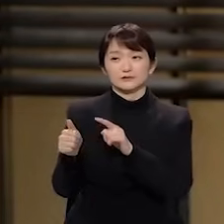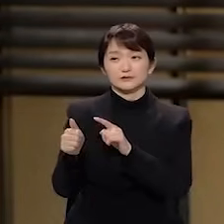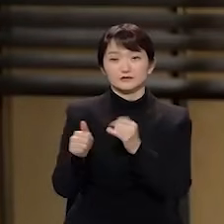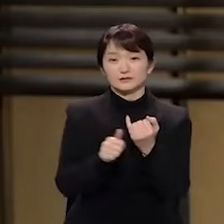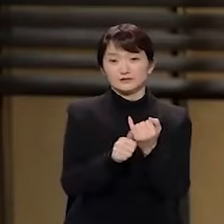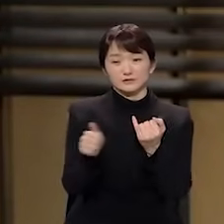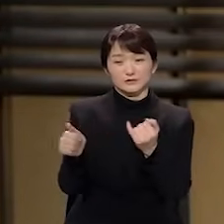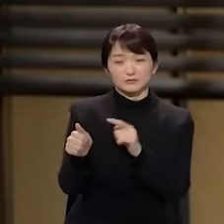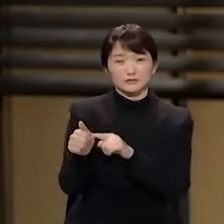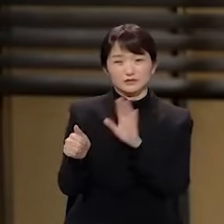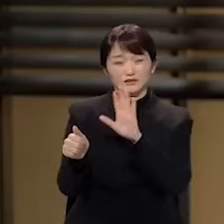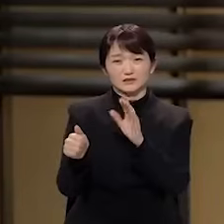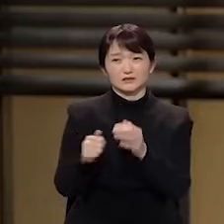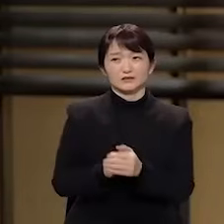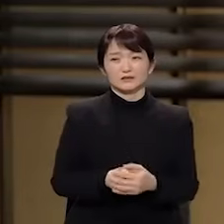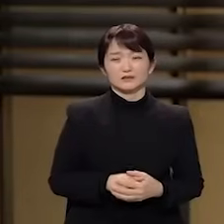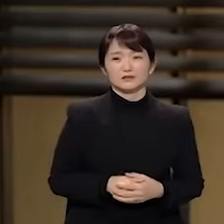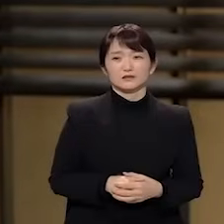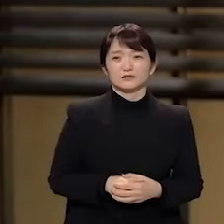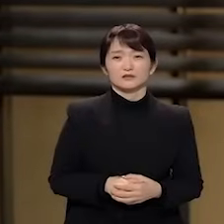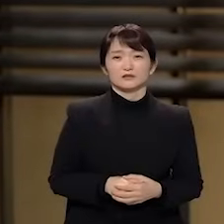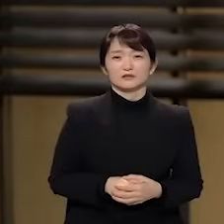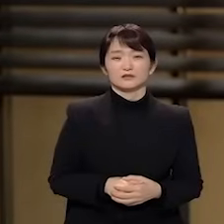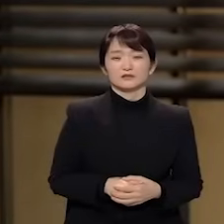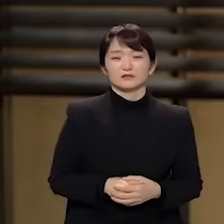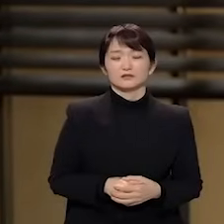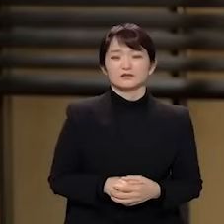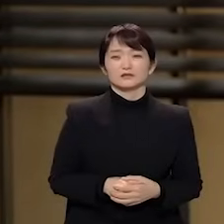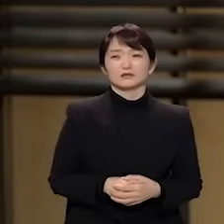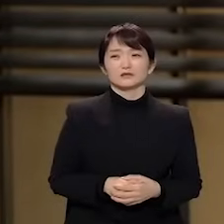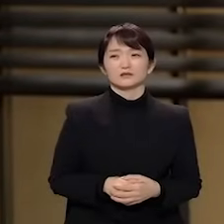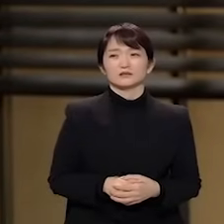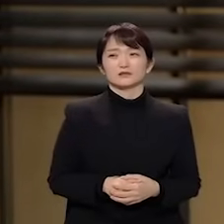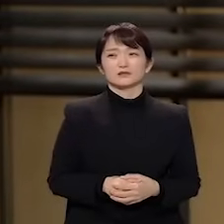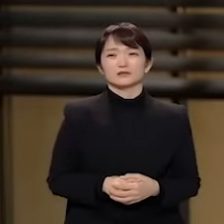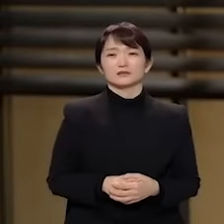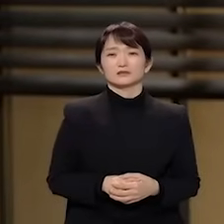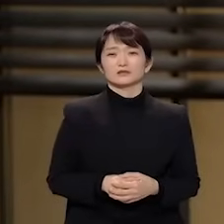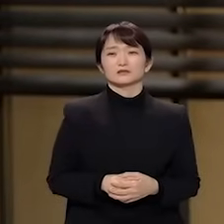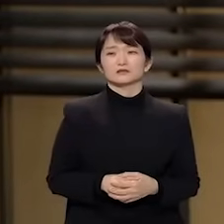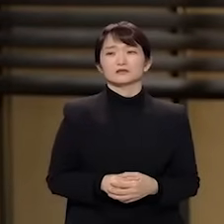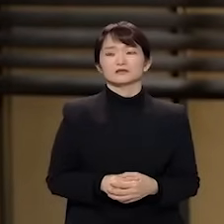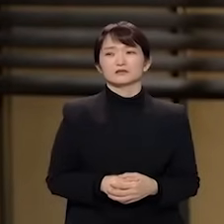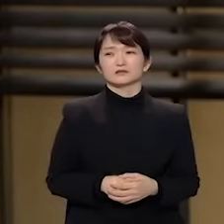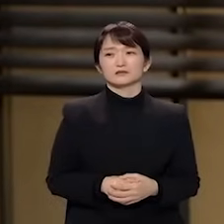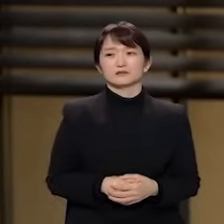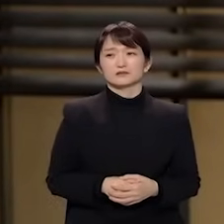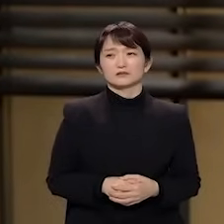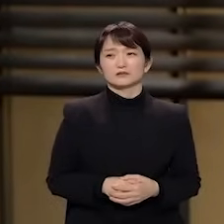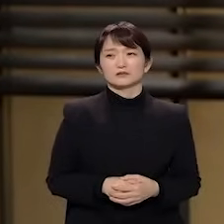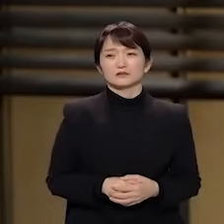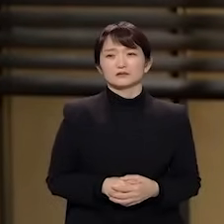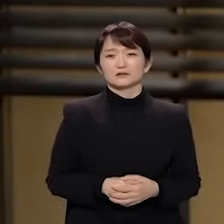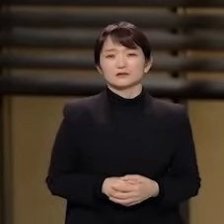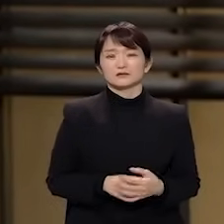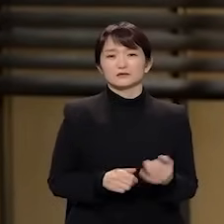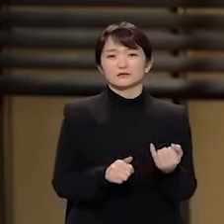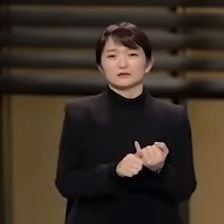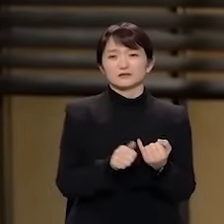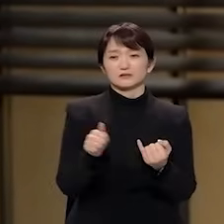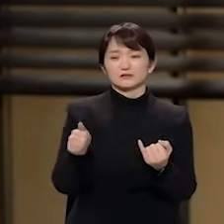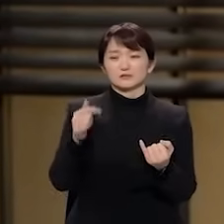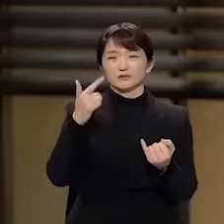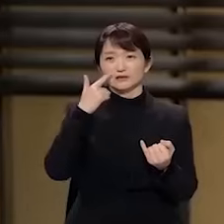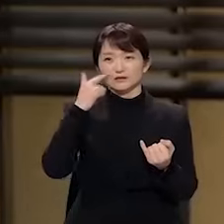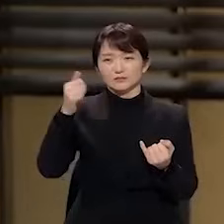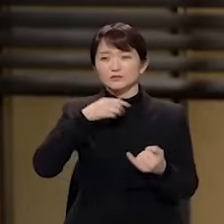남편도 아니죠 사실은이 법적으로 결혼하는 것도 성립이 될 수가 없으니까이 남성의 아버지에게 노력 연금을 좀 받는게 있었던 모입니다 근데